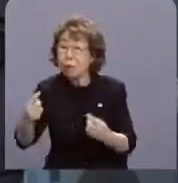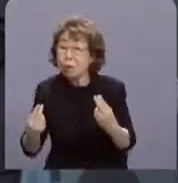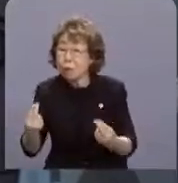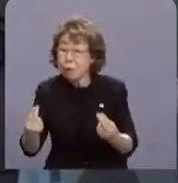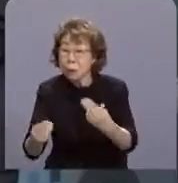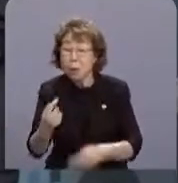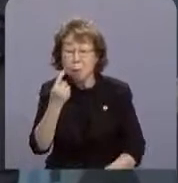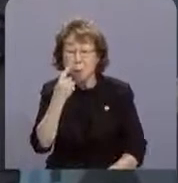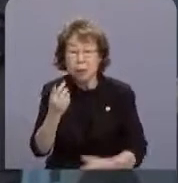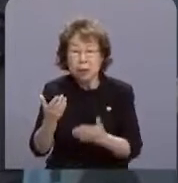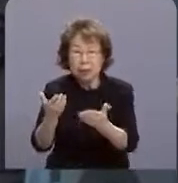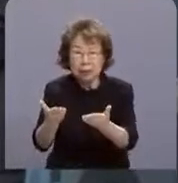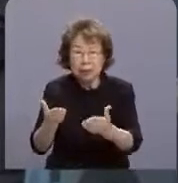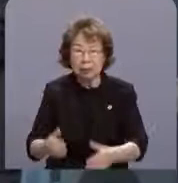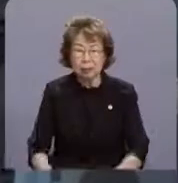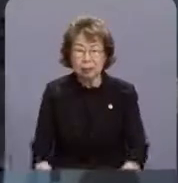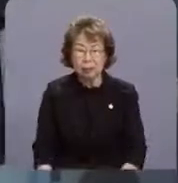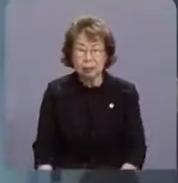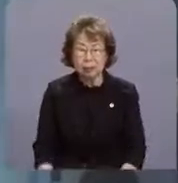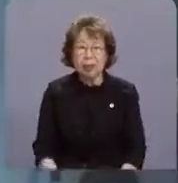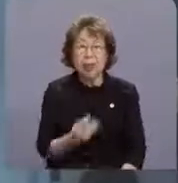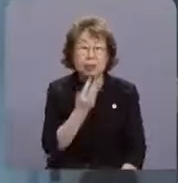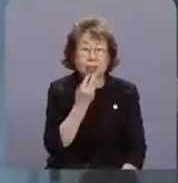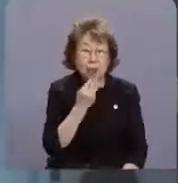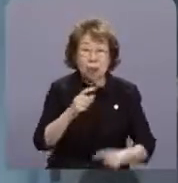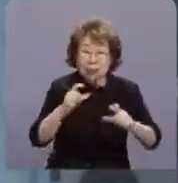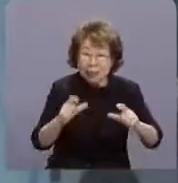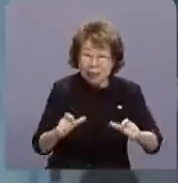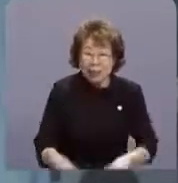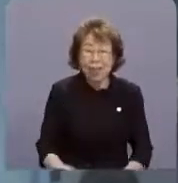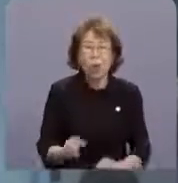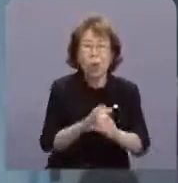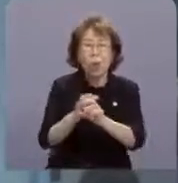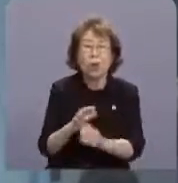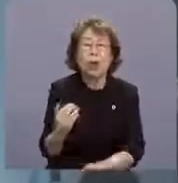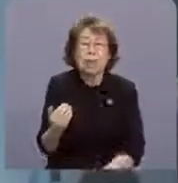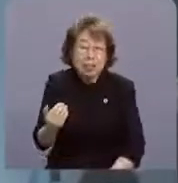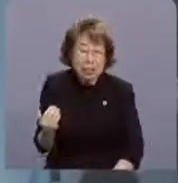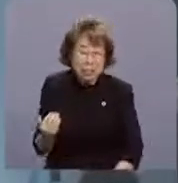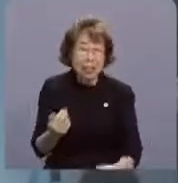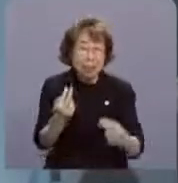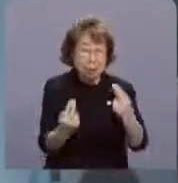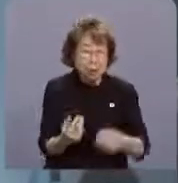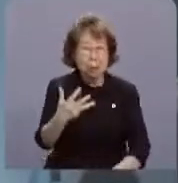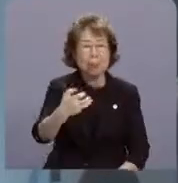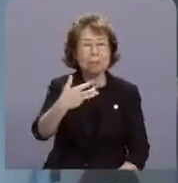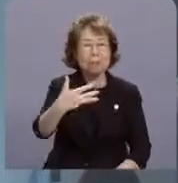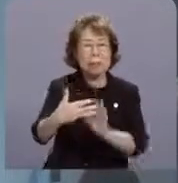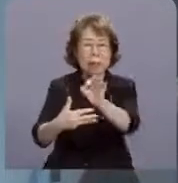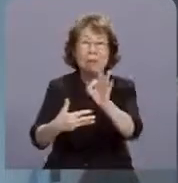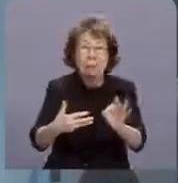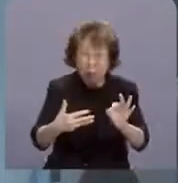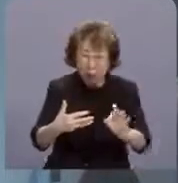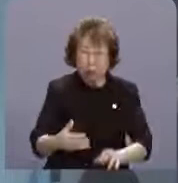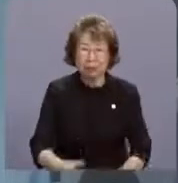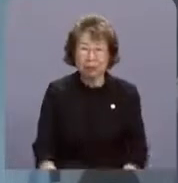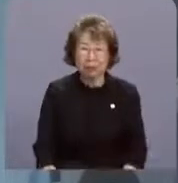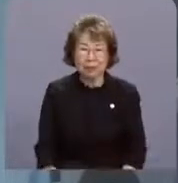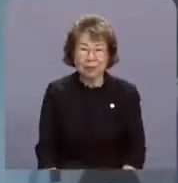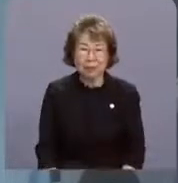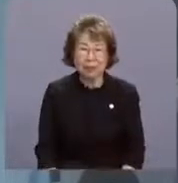변화를 보겠습니다 먼저 서울의 경우 이크로 날 9 이전 대비 88% 의 어떤 매출이